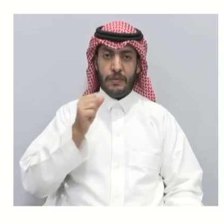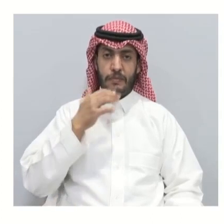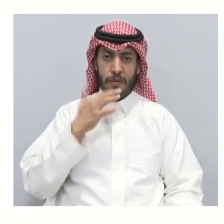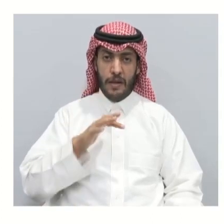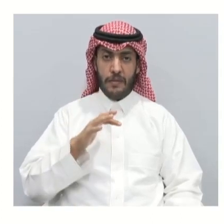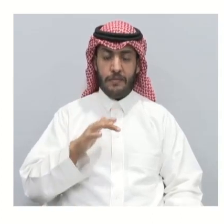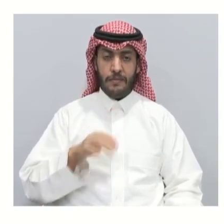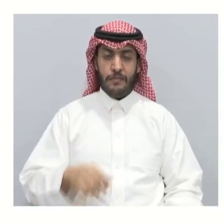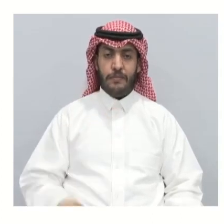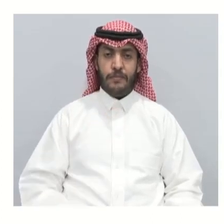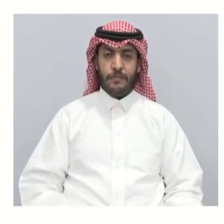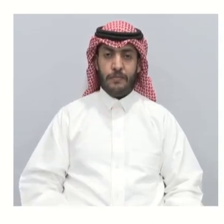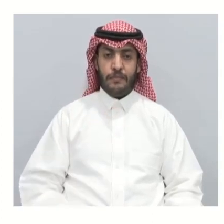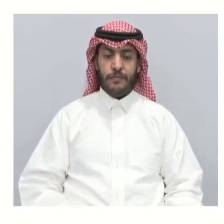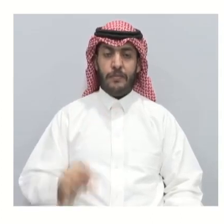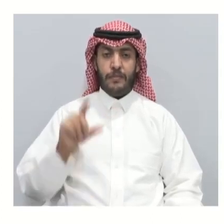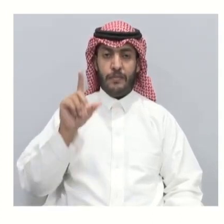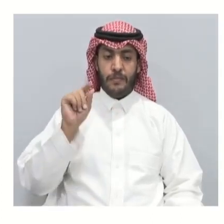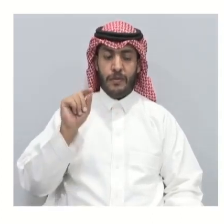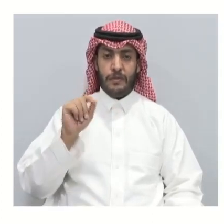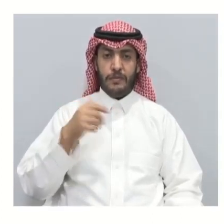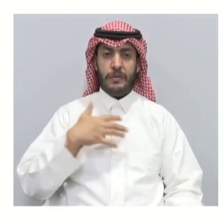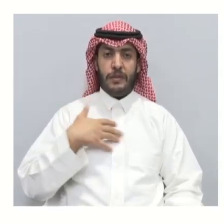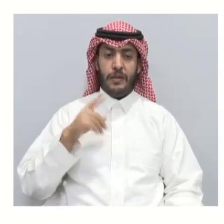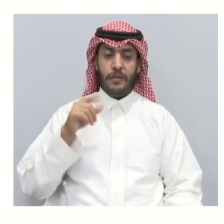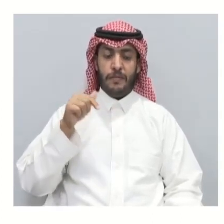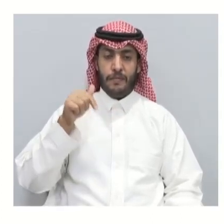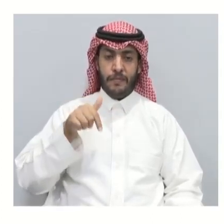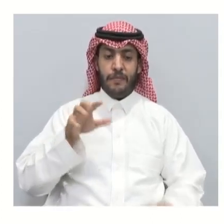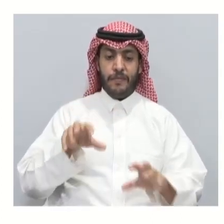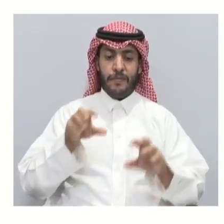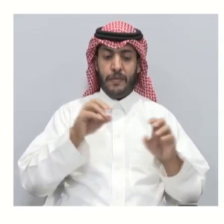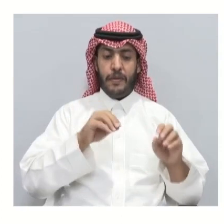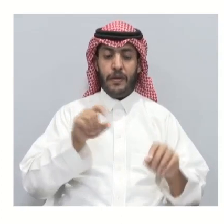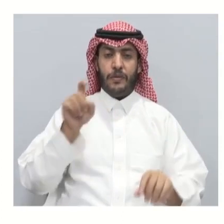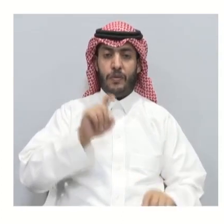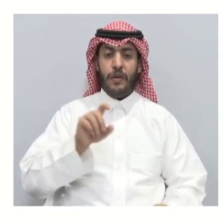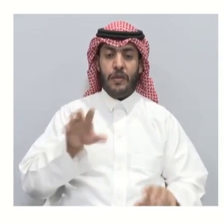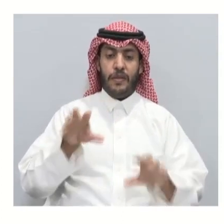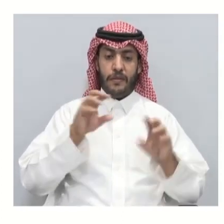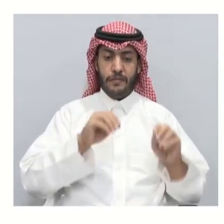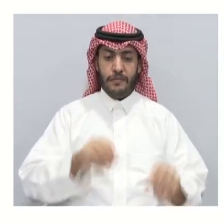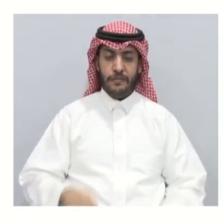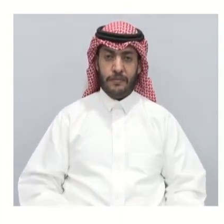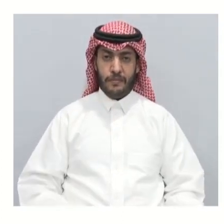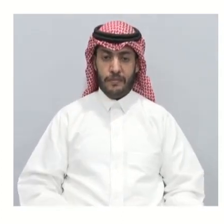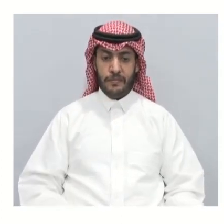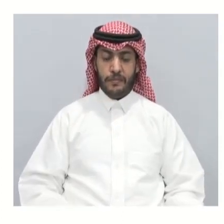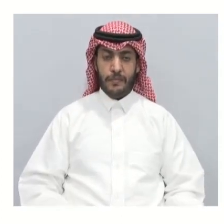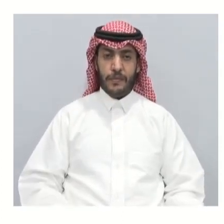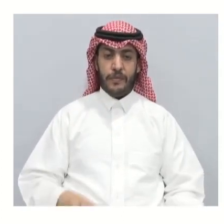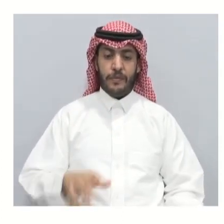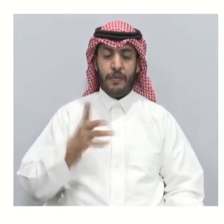صعبه يا مبدعين بارك الله فيكم اسعدكم الله الان ننتقل للسؤال التالي يا مبدعين